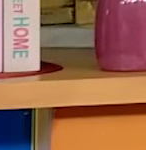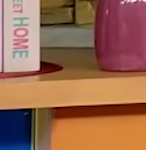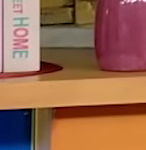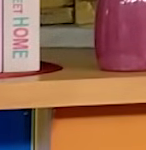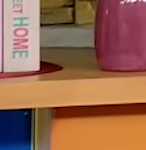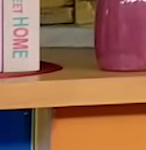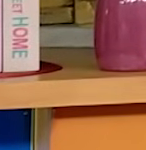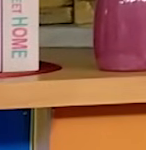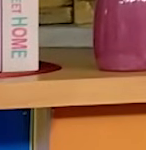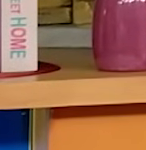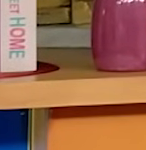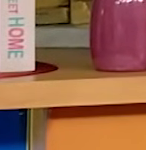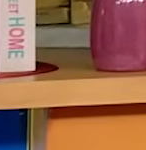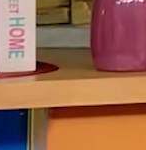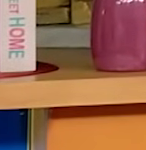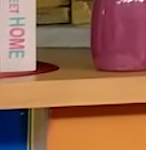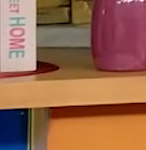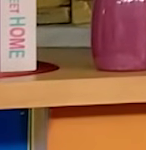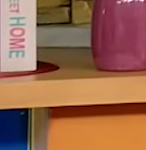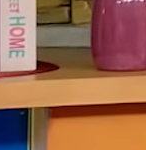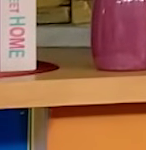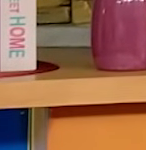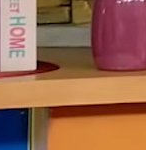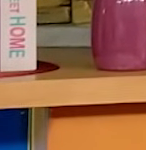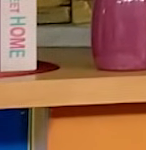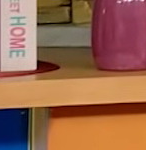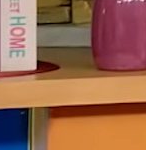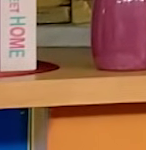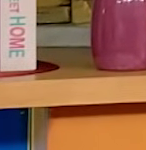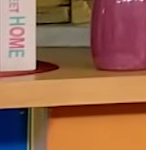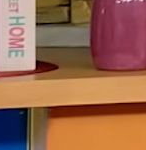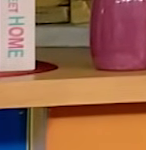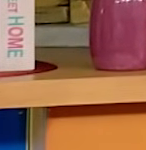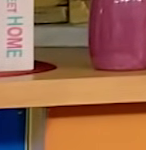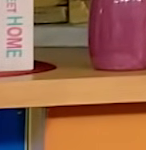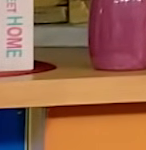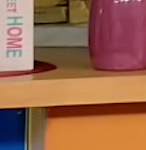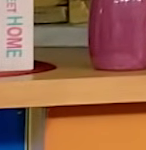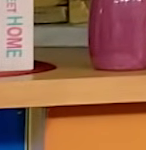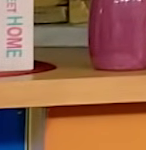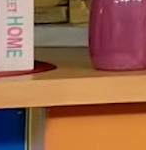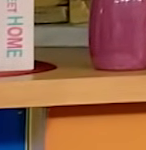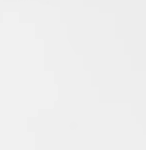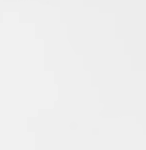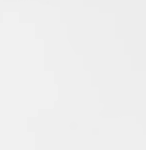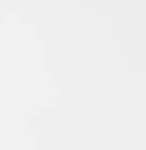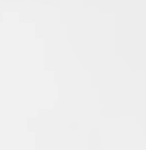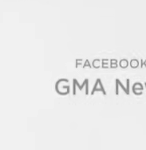masubaybayan sa GMA Pinoy TV at www.gmanews.tv.